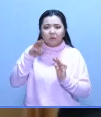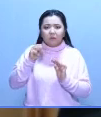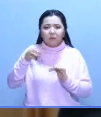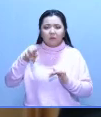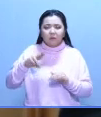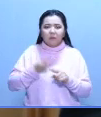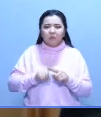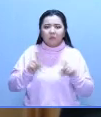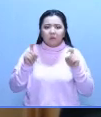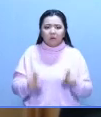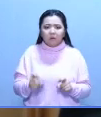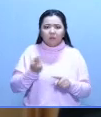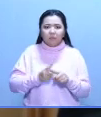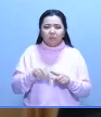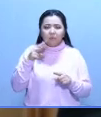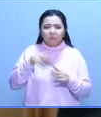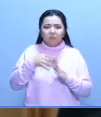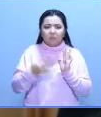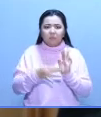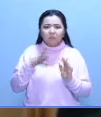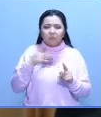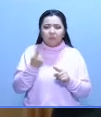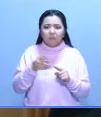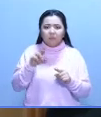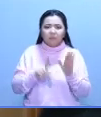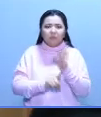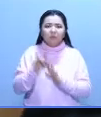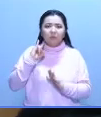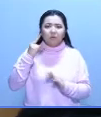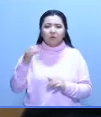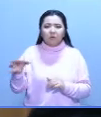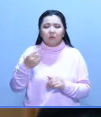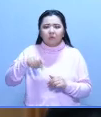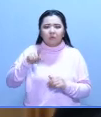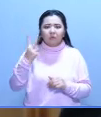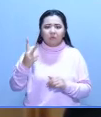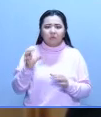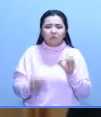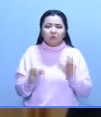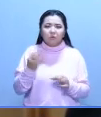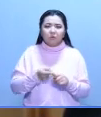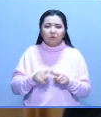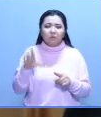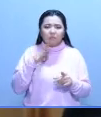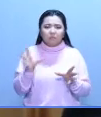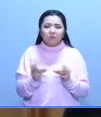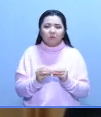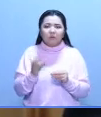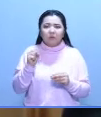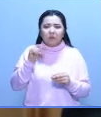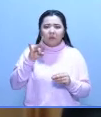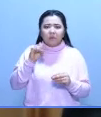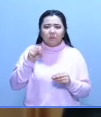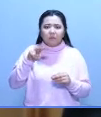басшылыққа ала отырып, сот 2019 жылдың 1 қыркүйегіндегі Павлодар қаласының нөмір 2 сотының жаңа процессуалдық келісім әзірлеу